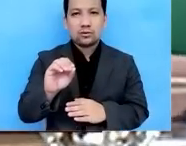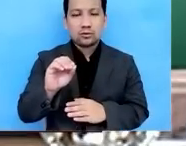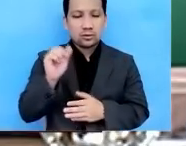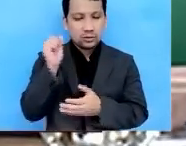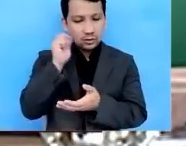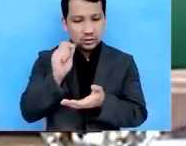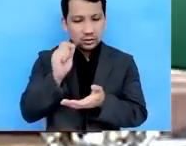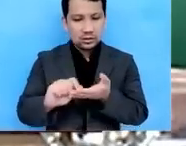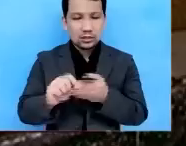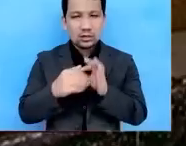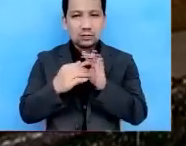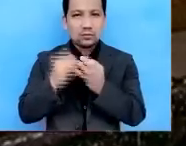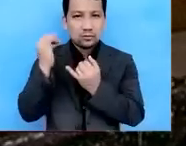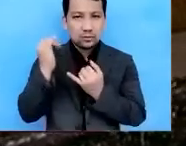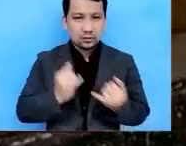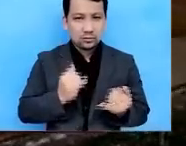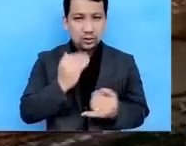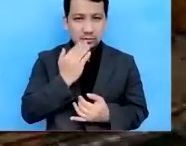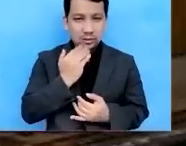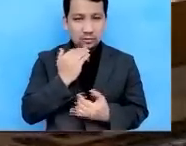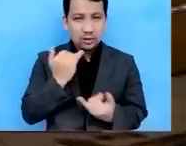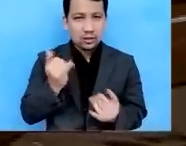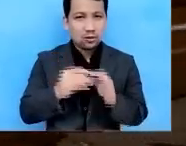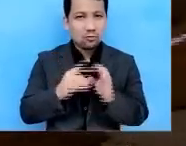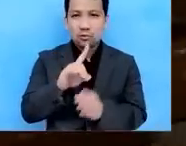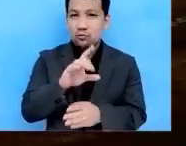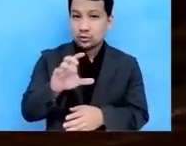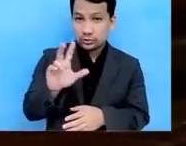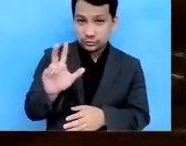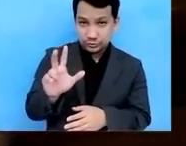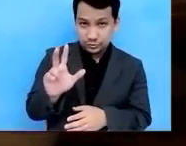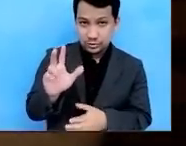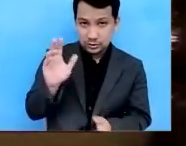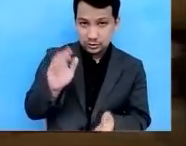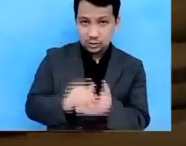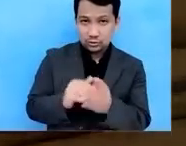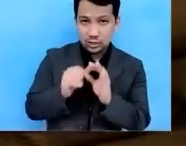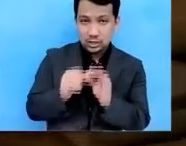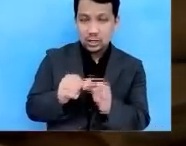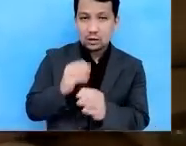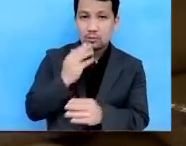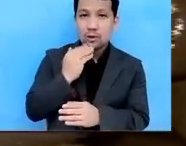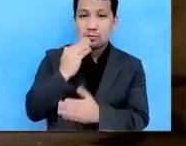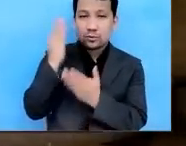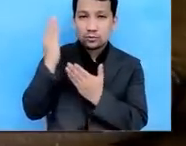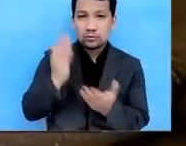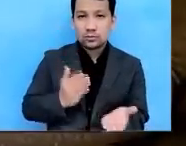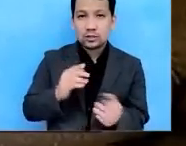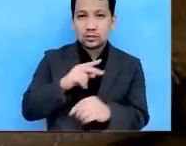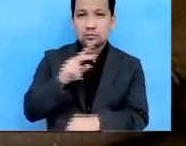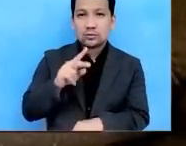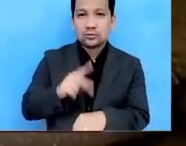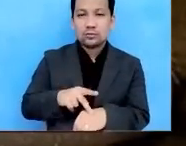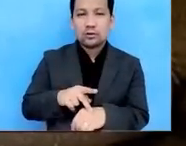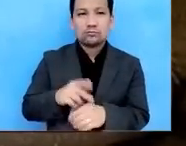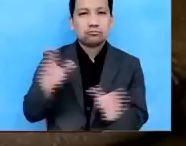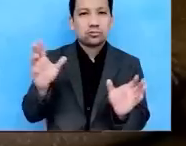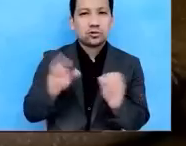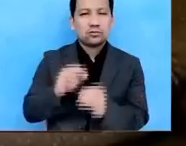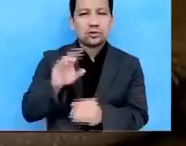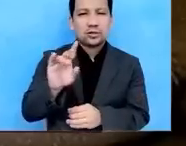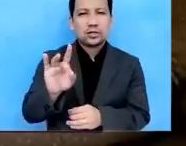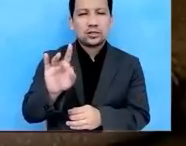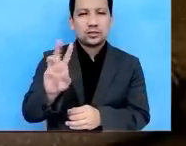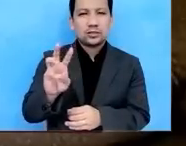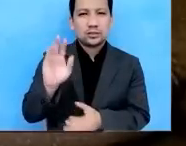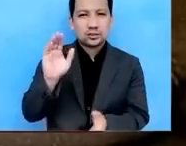mag-import ng asukal. Sa ngayon, 130,000 metric tons ng asukal na ang dumating sa bansa. Tinatayang na sa 86,000 metric